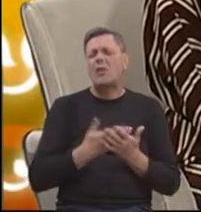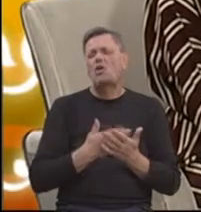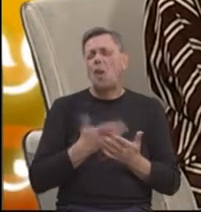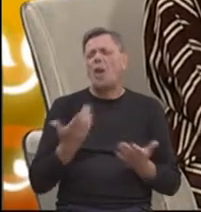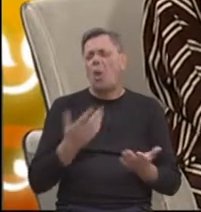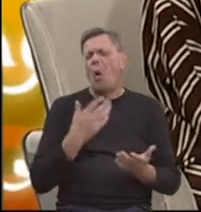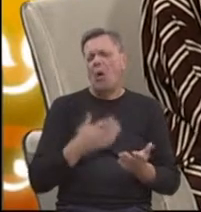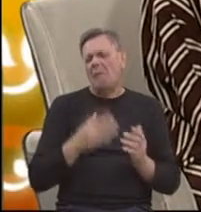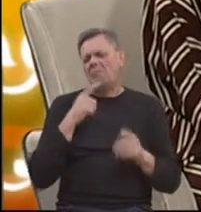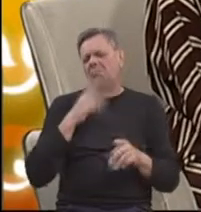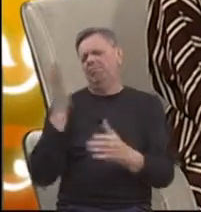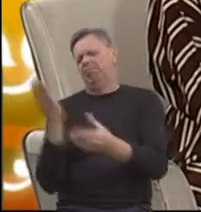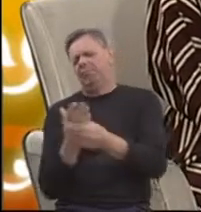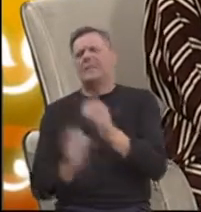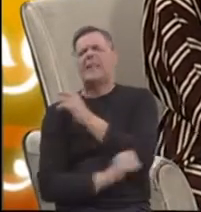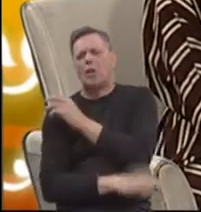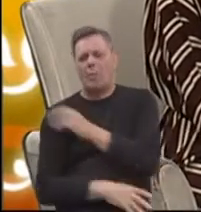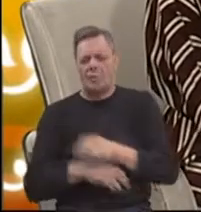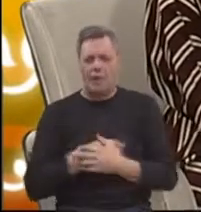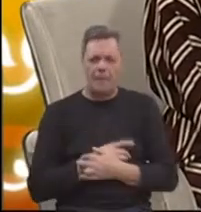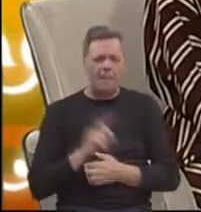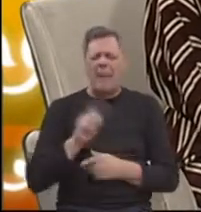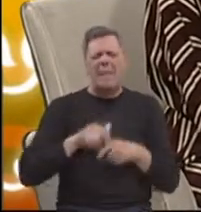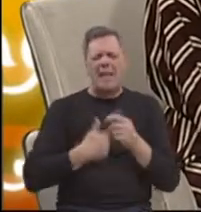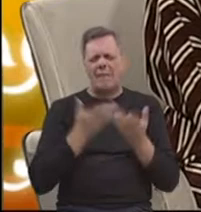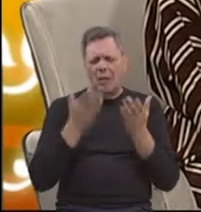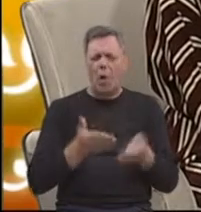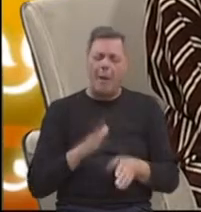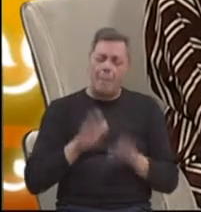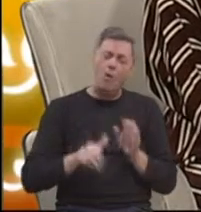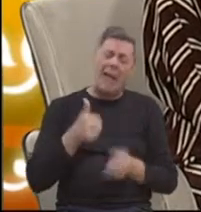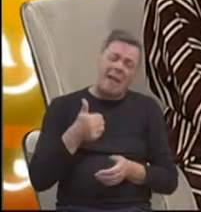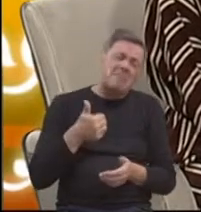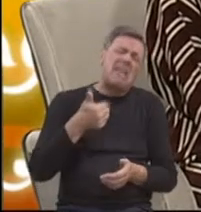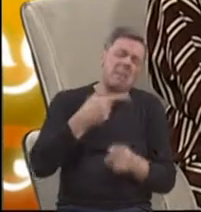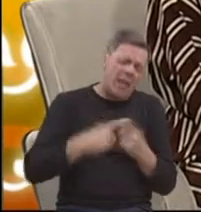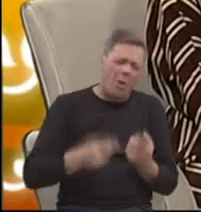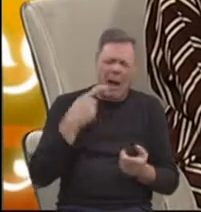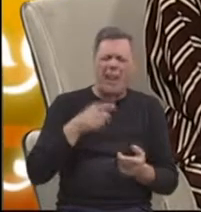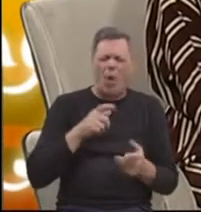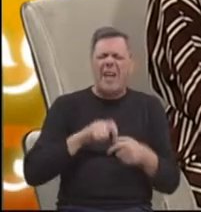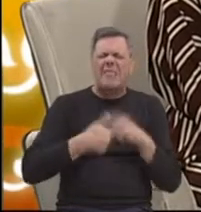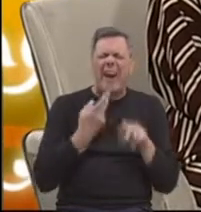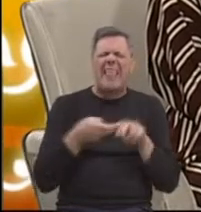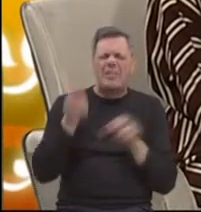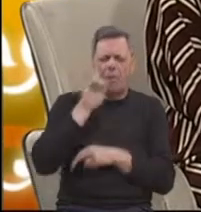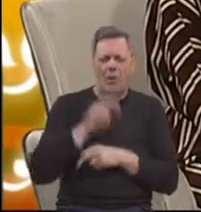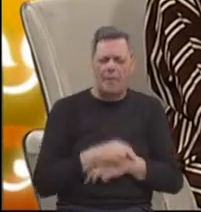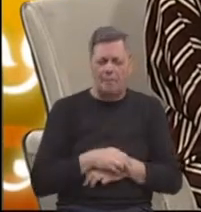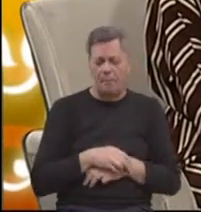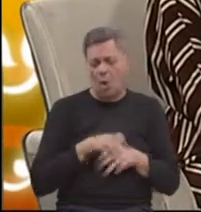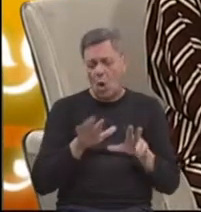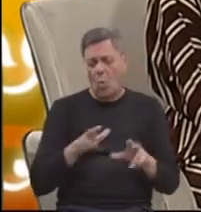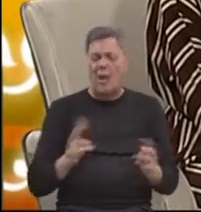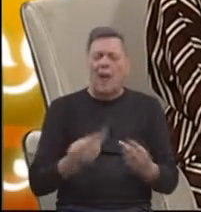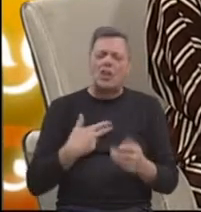nekako nešto lošije u odnosu na neku bijelu ribu. Nije stvar toga. Možda je jednim dijelom, nego je više stvar izgovora. Ljudi na taj način